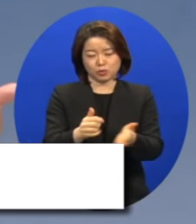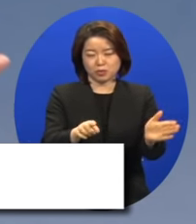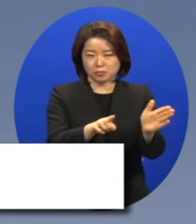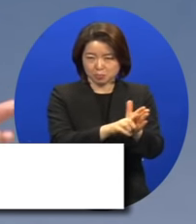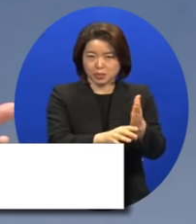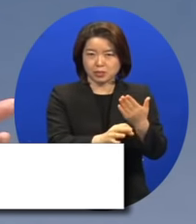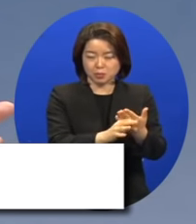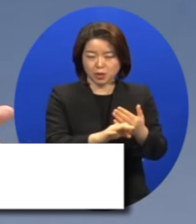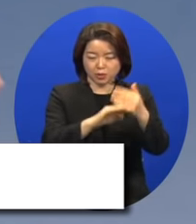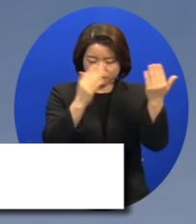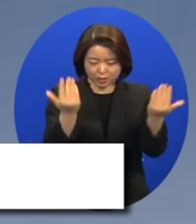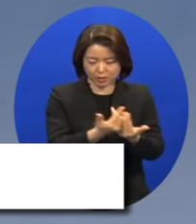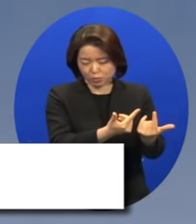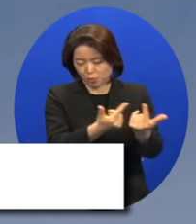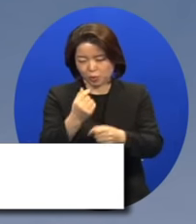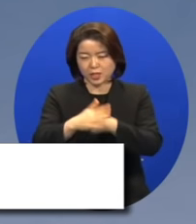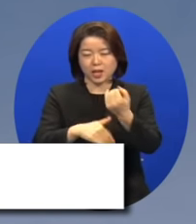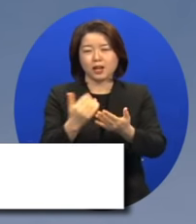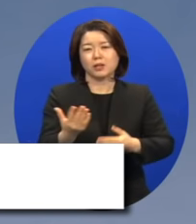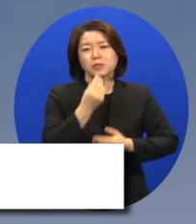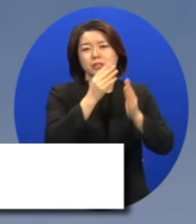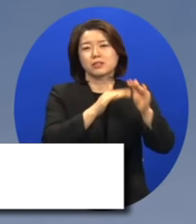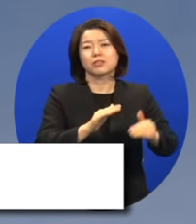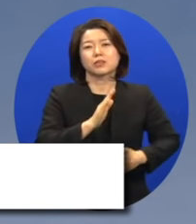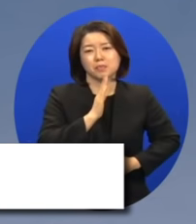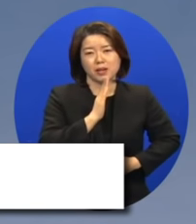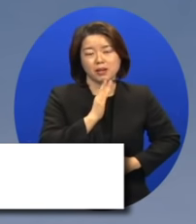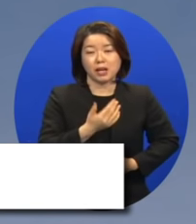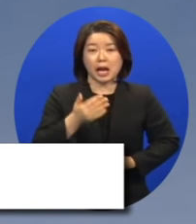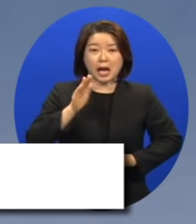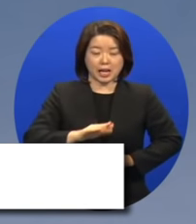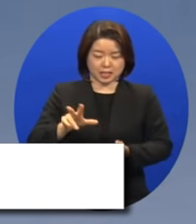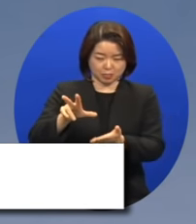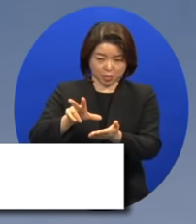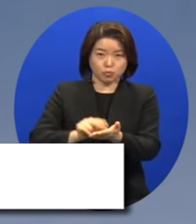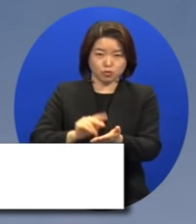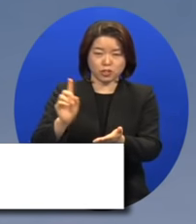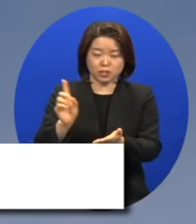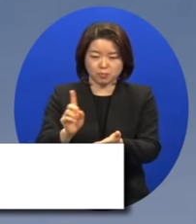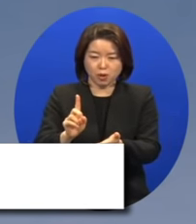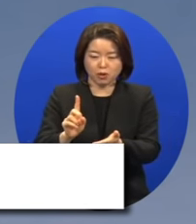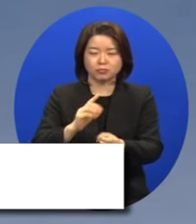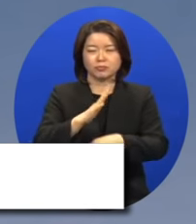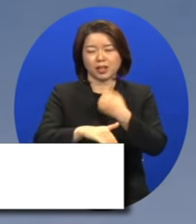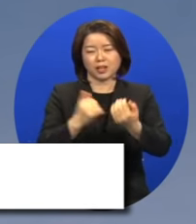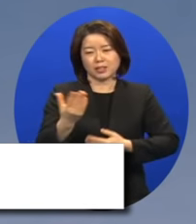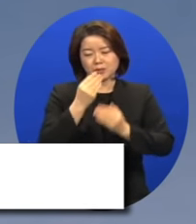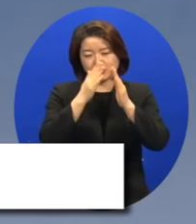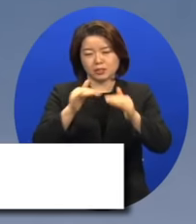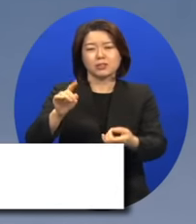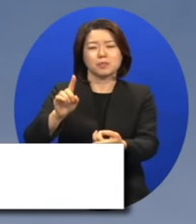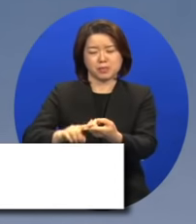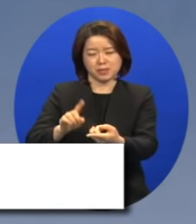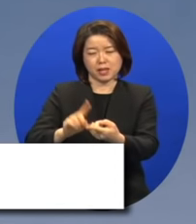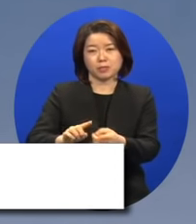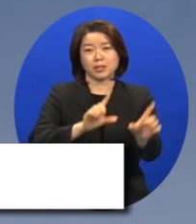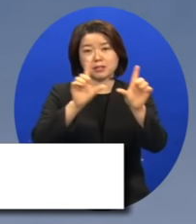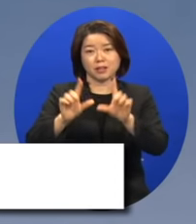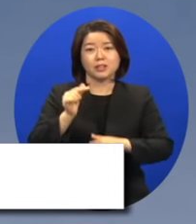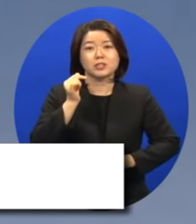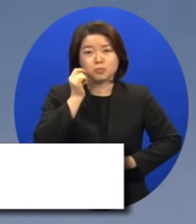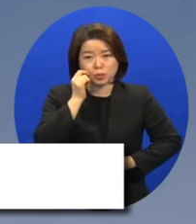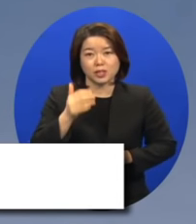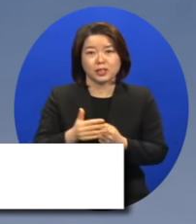이되었습니다 .문제는 하나님의성전처럼사는것이